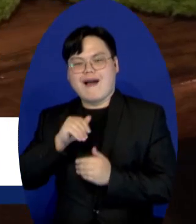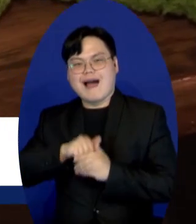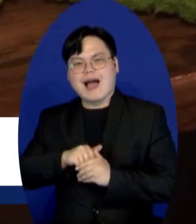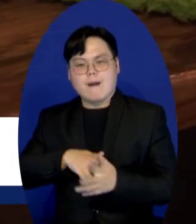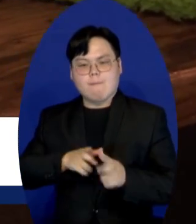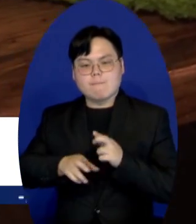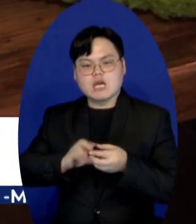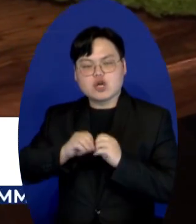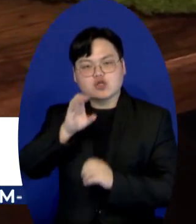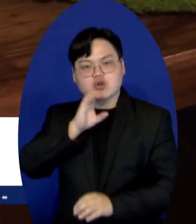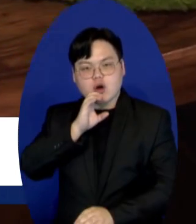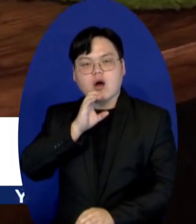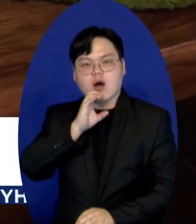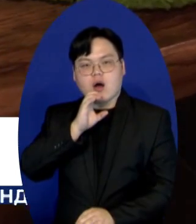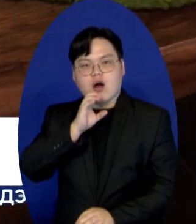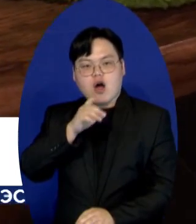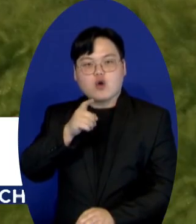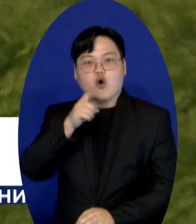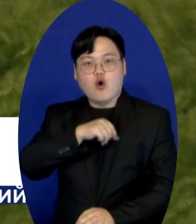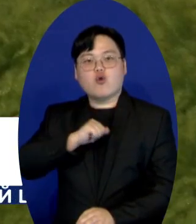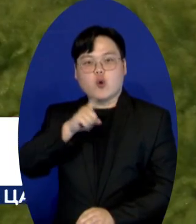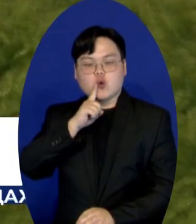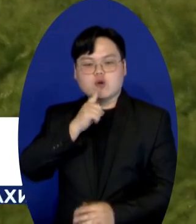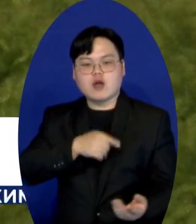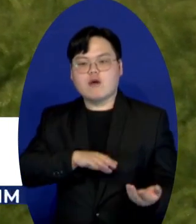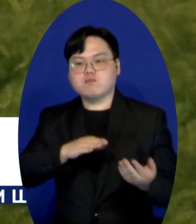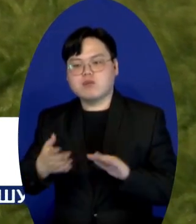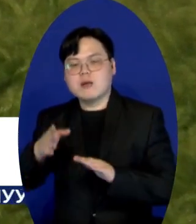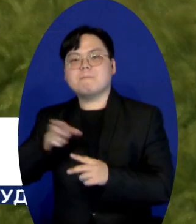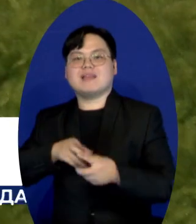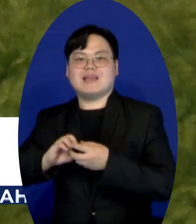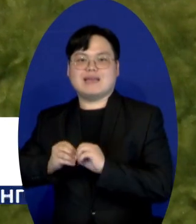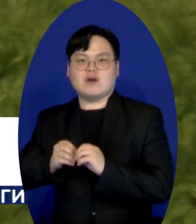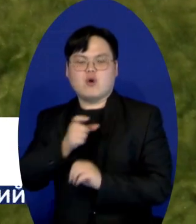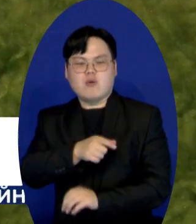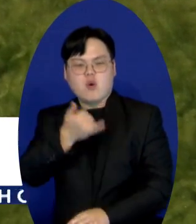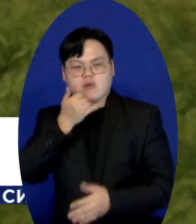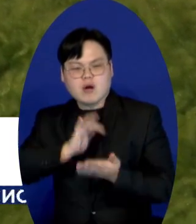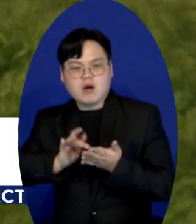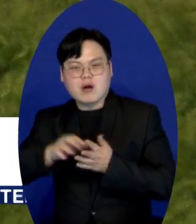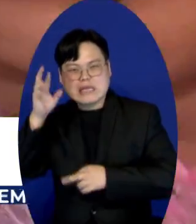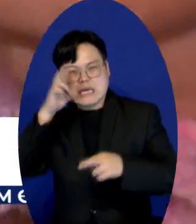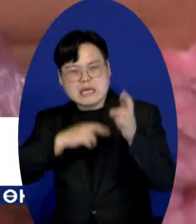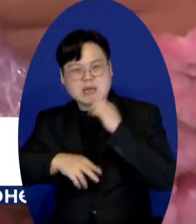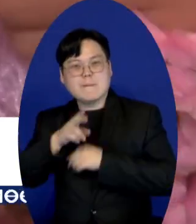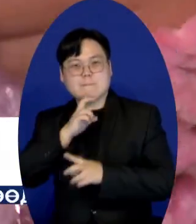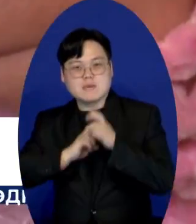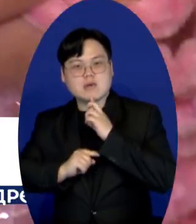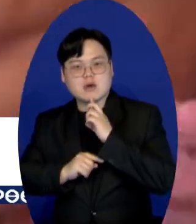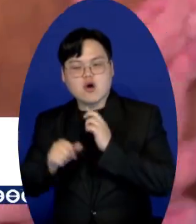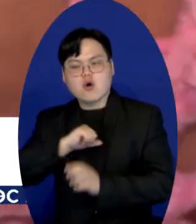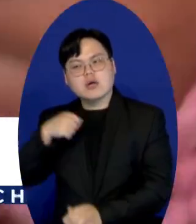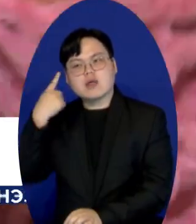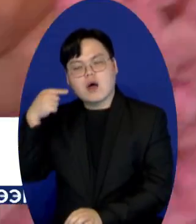төрснөөр хоббигоо бизнес болгож эхэлсэн байна. Хүн бүр утас оролдож дижитал ядаргаа дэлхийн нийтийг хамарсан энэ үед төрсэн